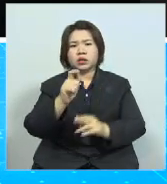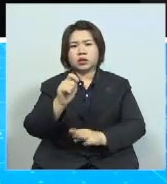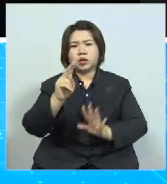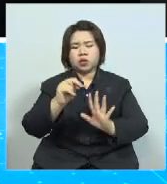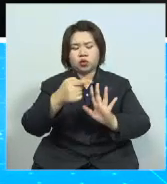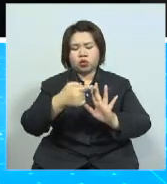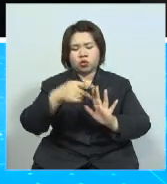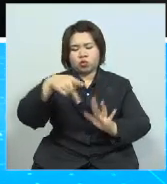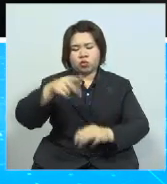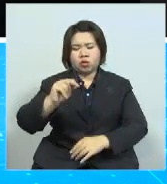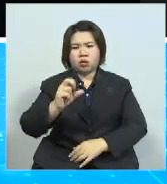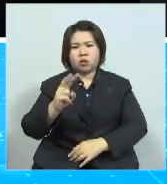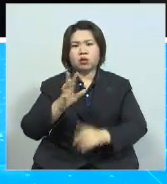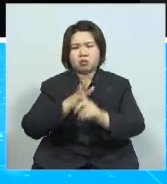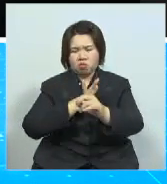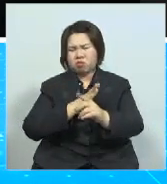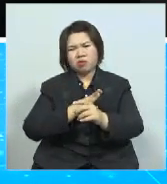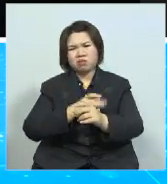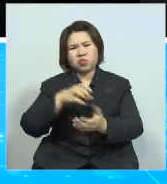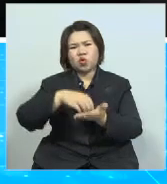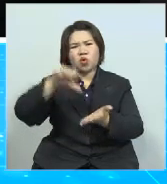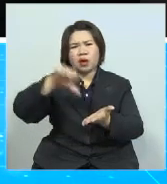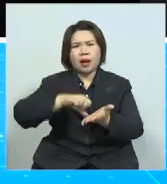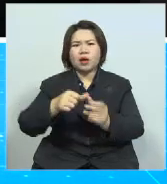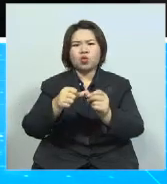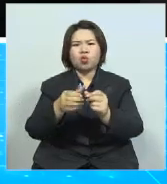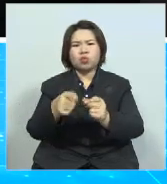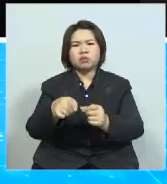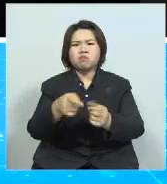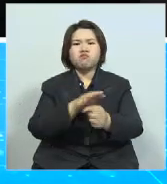เอิญไปอยู่ในสายการเช่นนั้นนะครับ